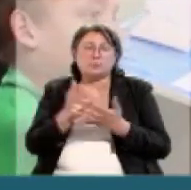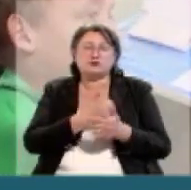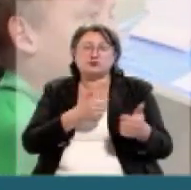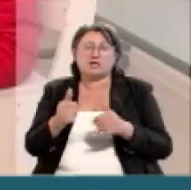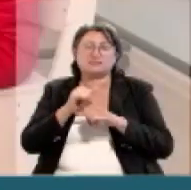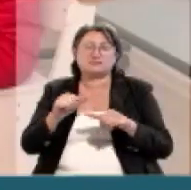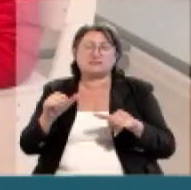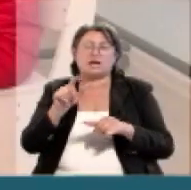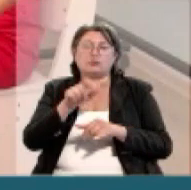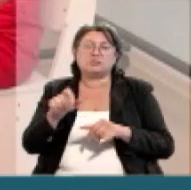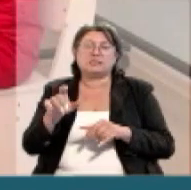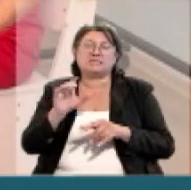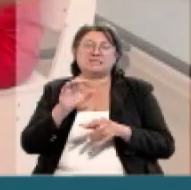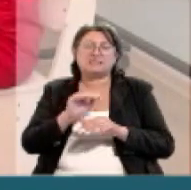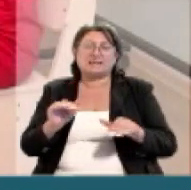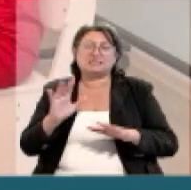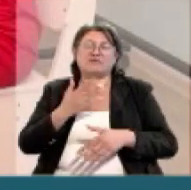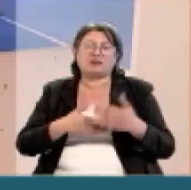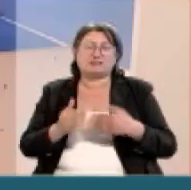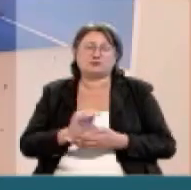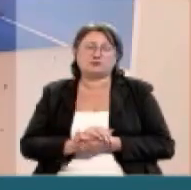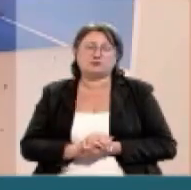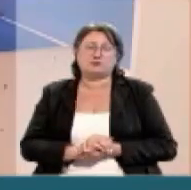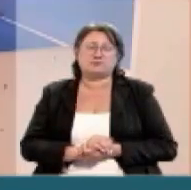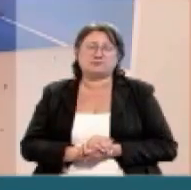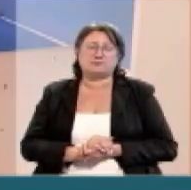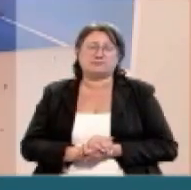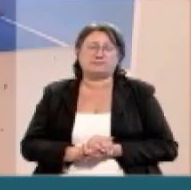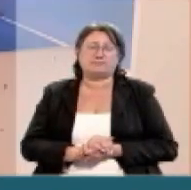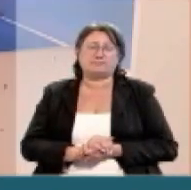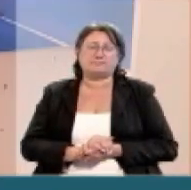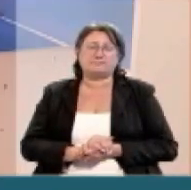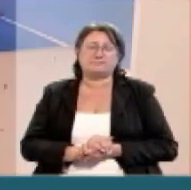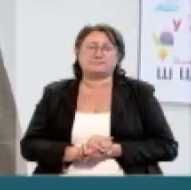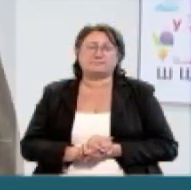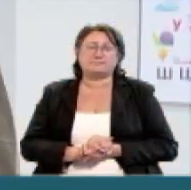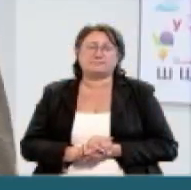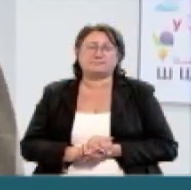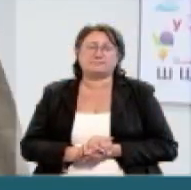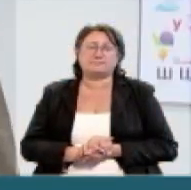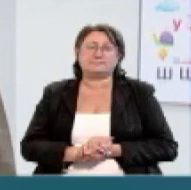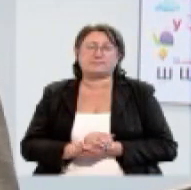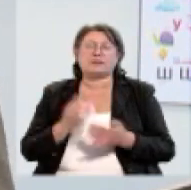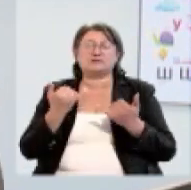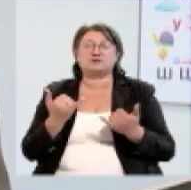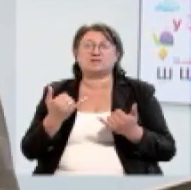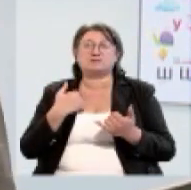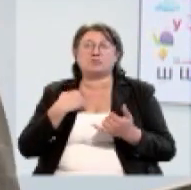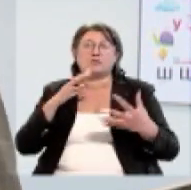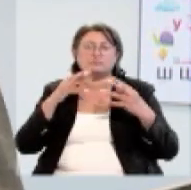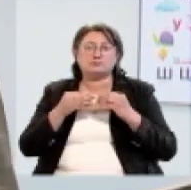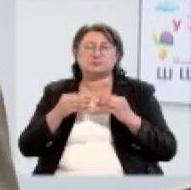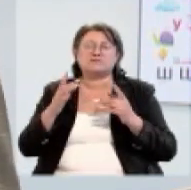орталық тәрбиеленушілердің ата-аналары, орталық әкімшілік және азаматтық сектор өкілдері қатысты. Сейчас очень тесно работаем